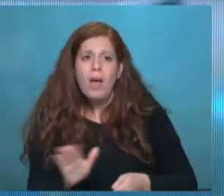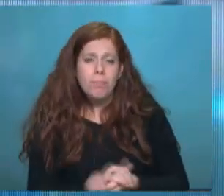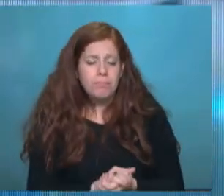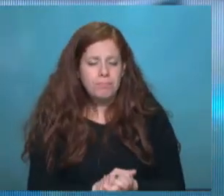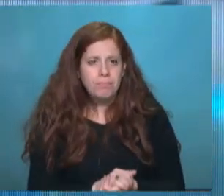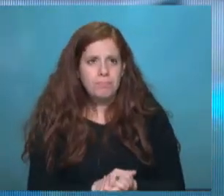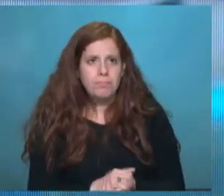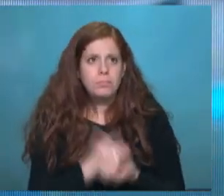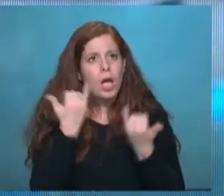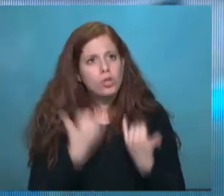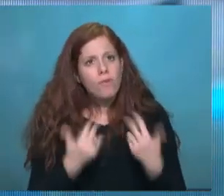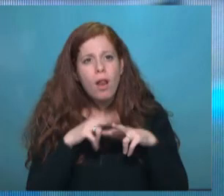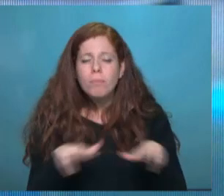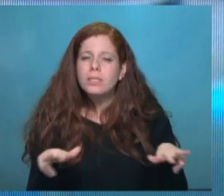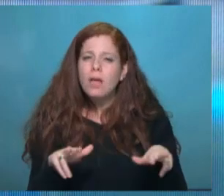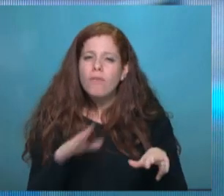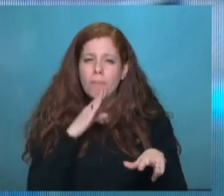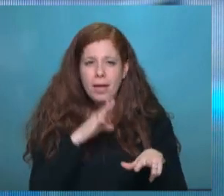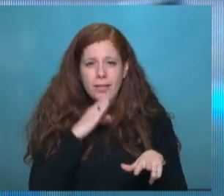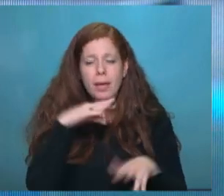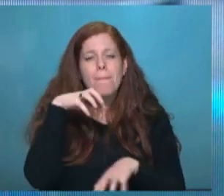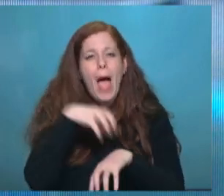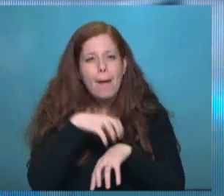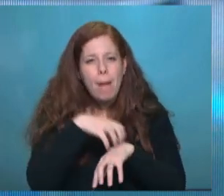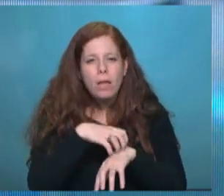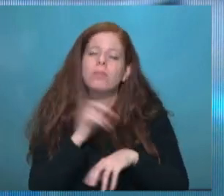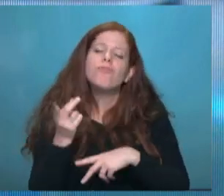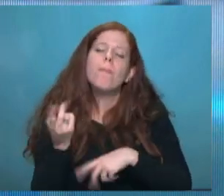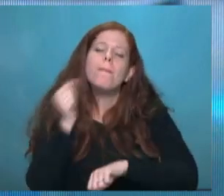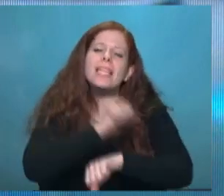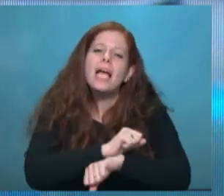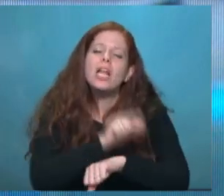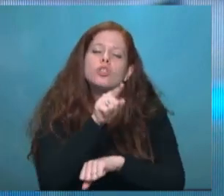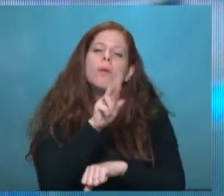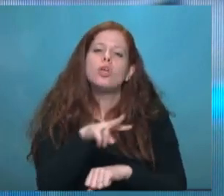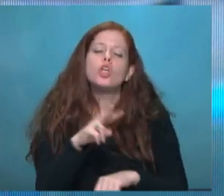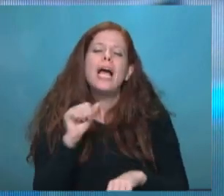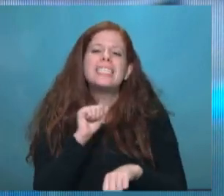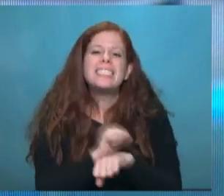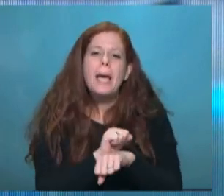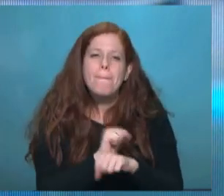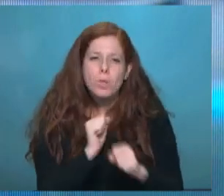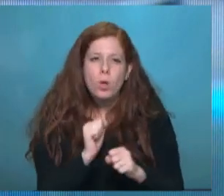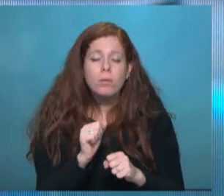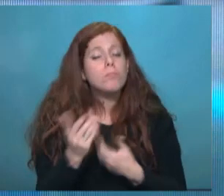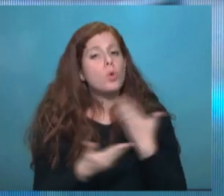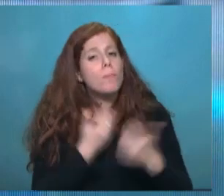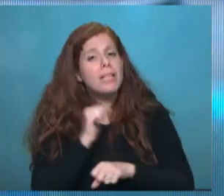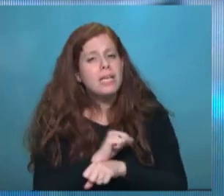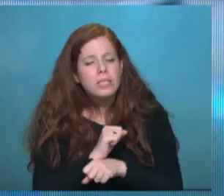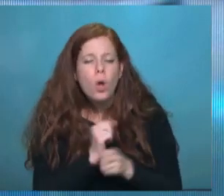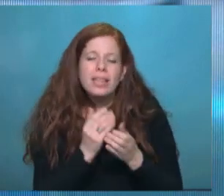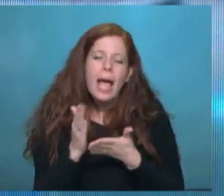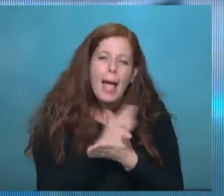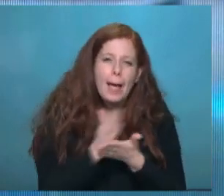עכשיו למצב המעורער בהר הבית ובבתי הכלא שבהם שוהים אסירים ביטחוניים. בשירות בתי הסוהר נערכים לתרחישים של תקיפות